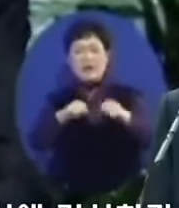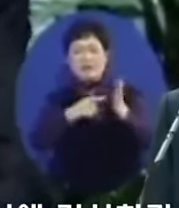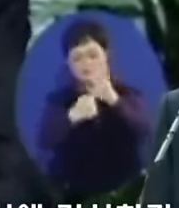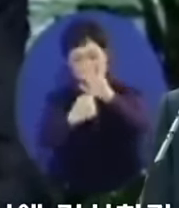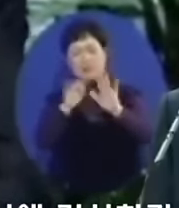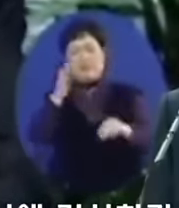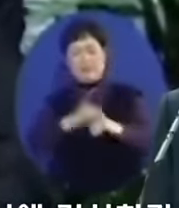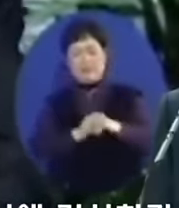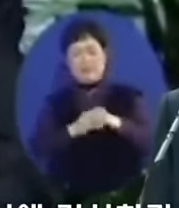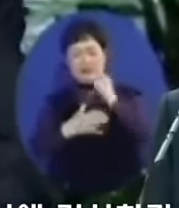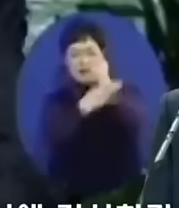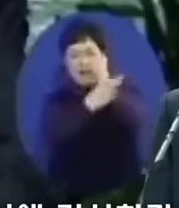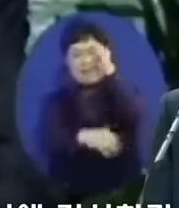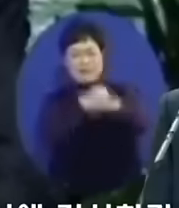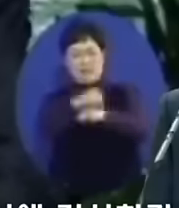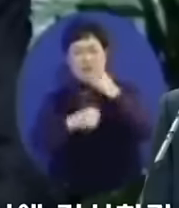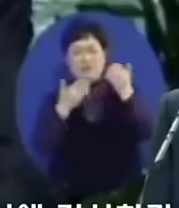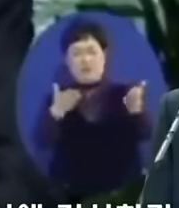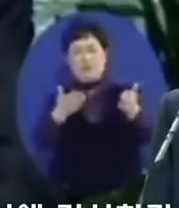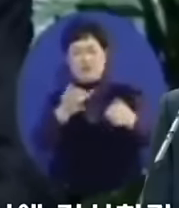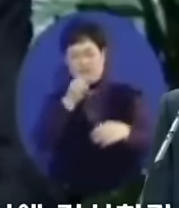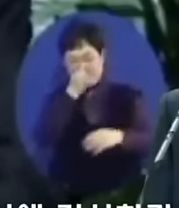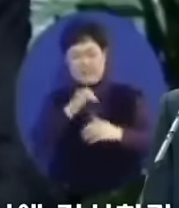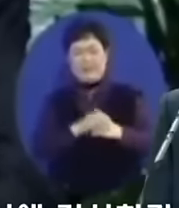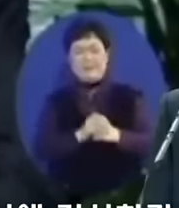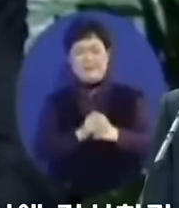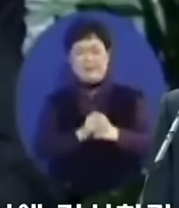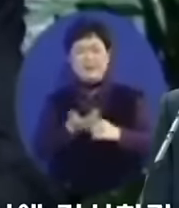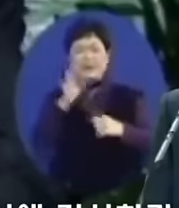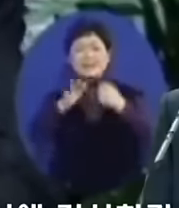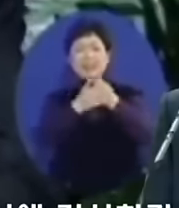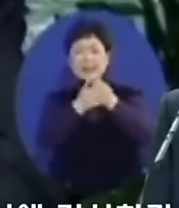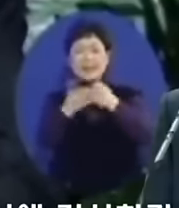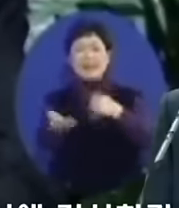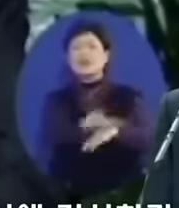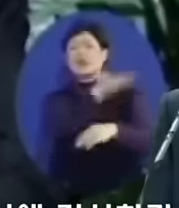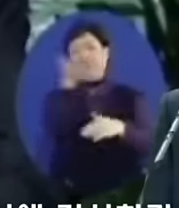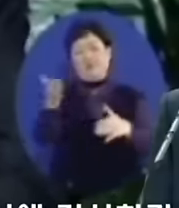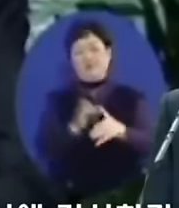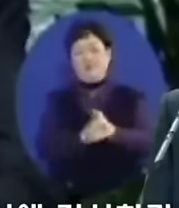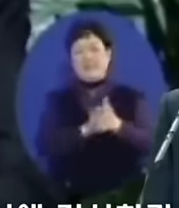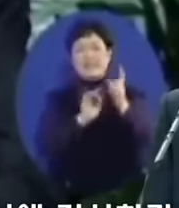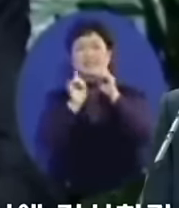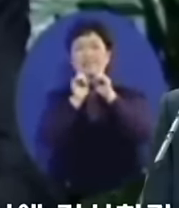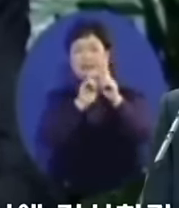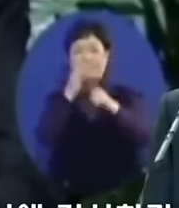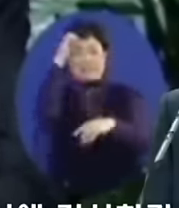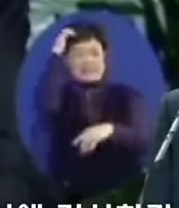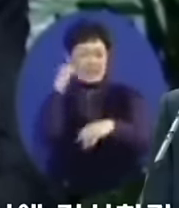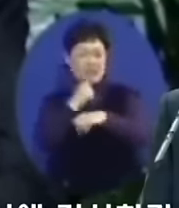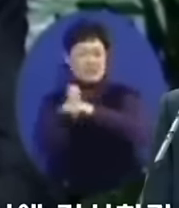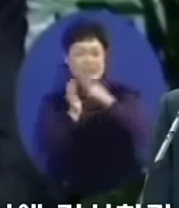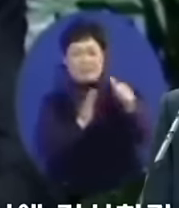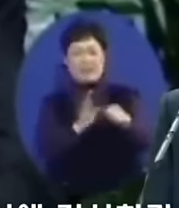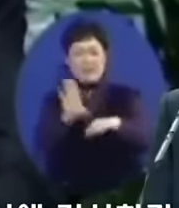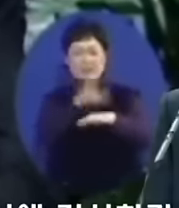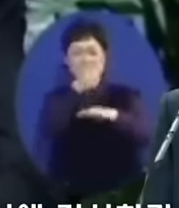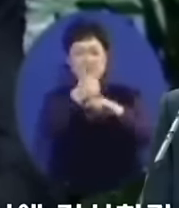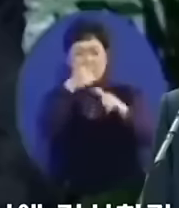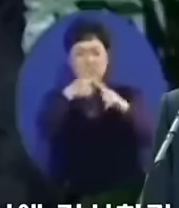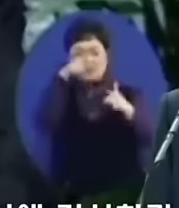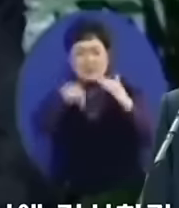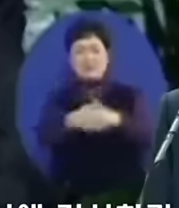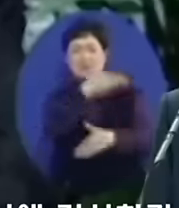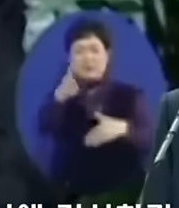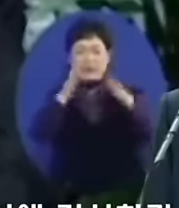것입니다. 해방이 다가오고 자유가 다가오게 되는 것입니다. 그러므로 여러분 이 말씀을 기억하십시오. 그리스도 예수 안에서